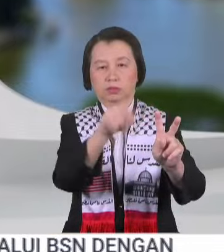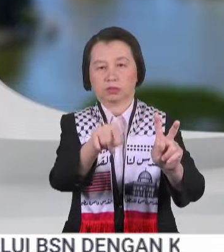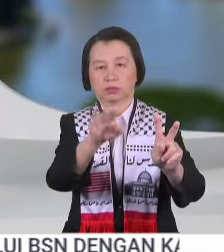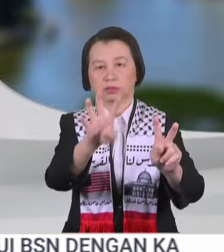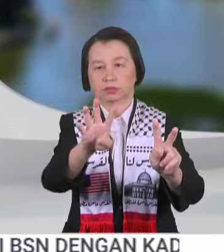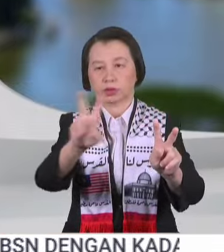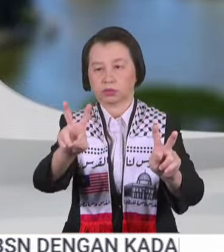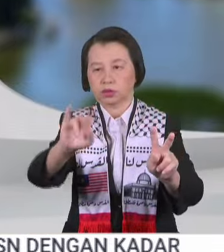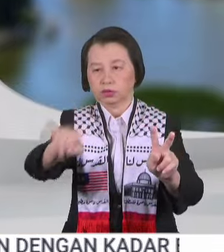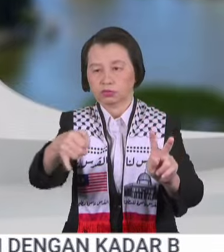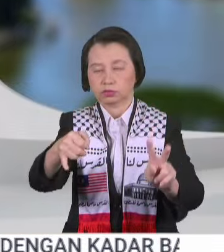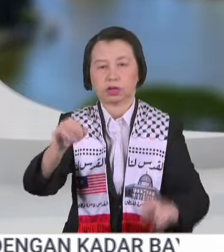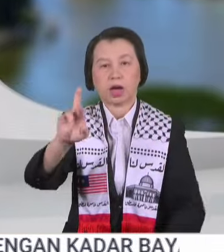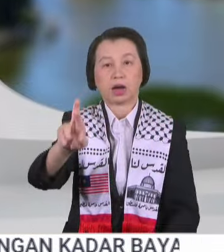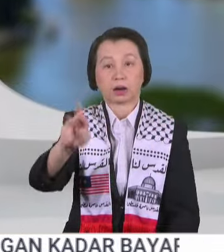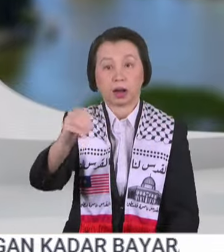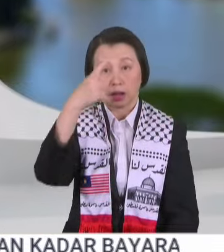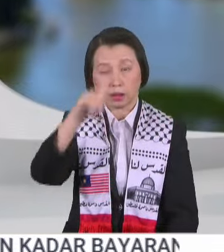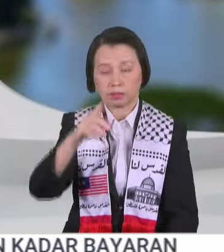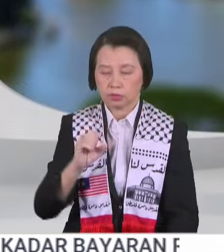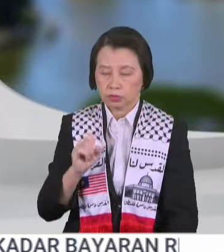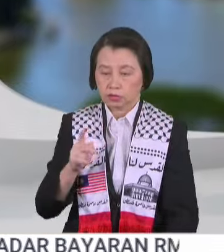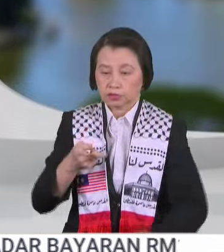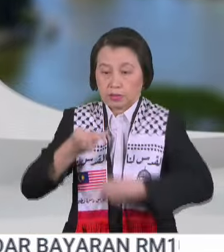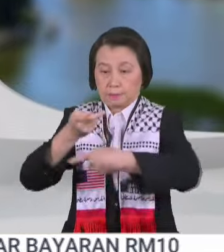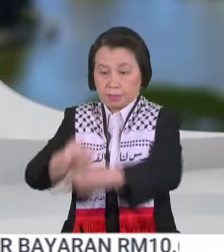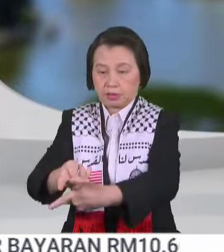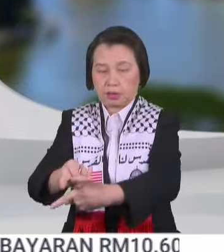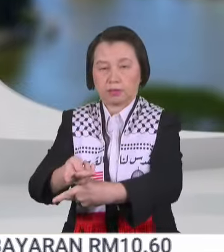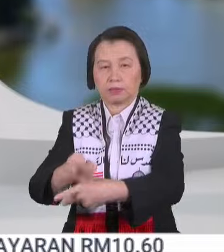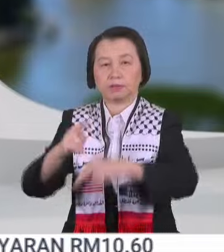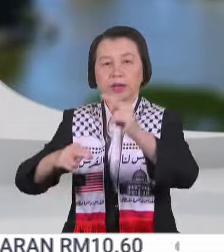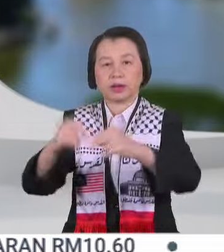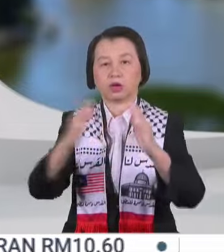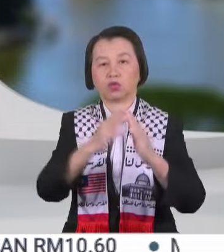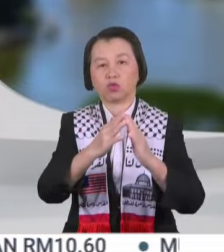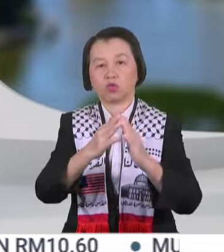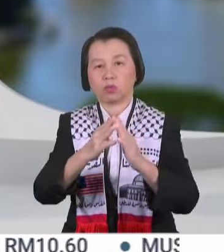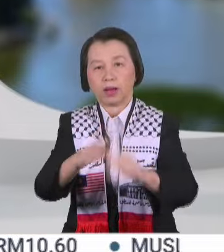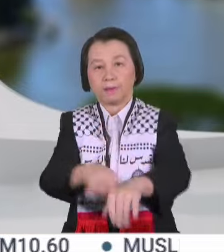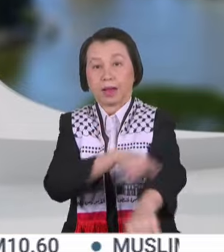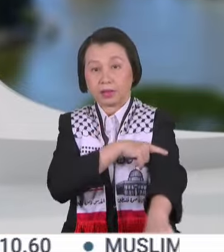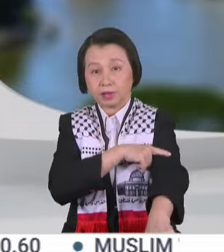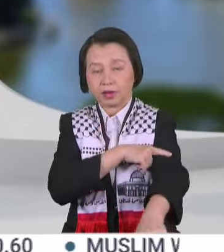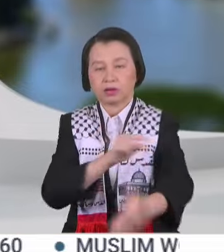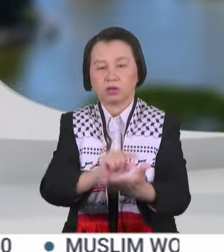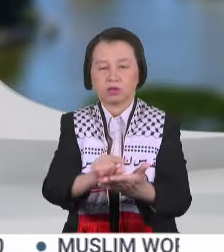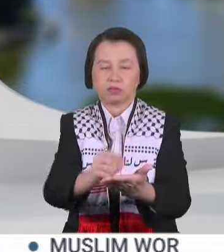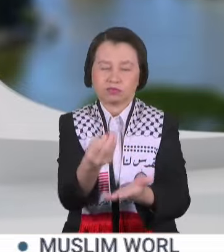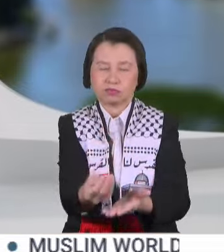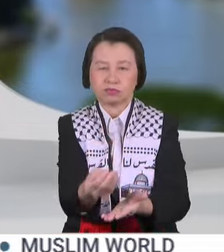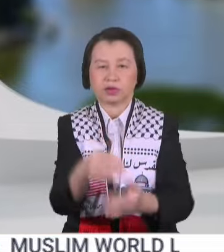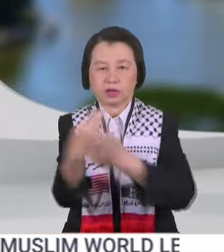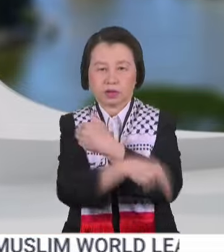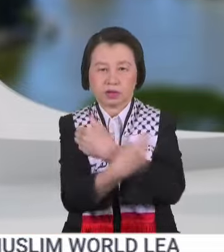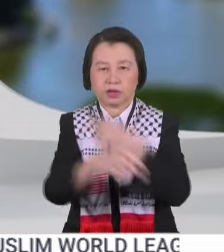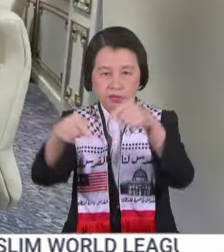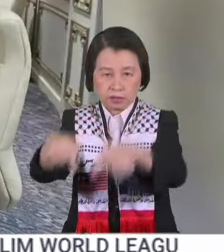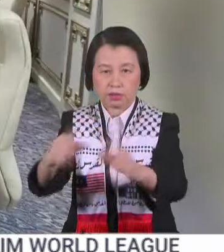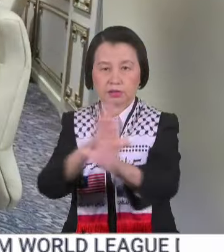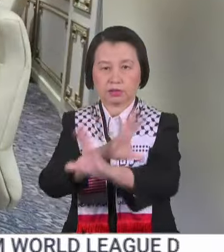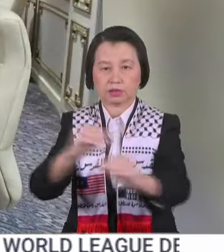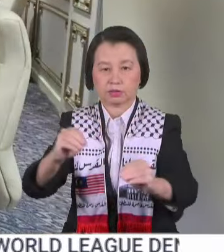209.42 juta ringgit bagi skim pinjaman perumahan rumah panjang untuk golongan berpendapatan rendah di negeri ini.